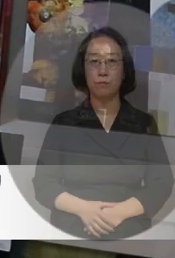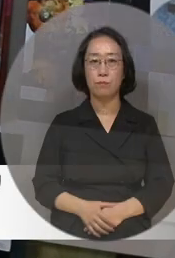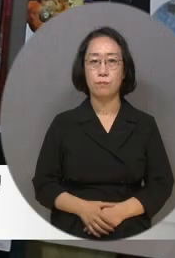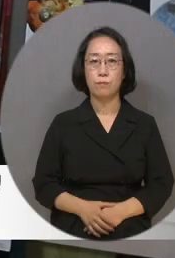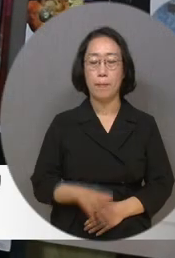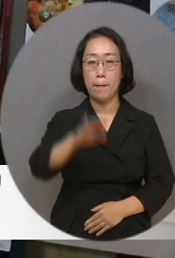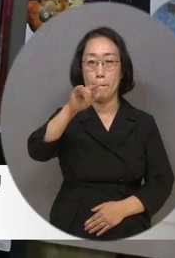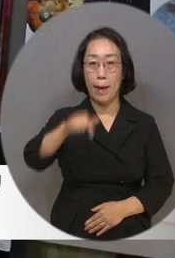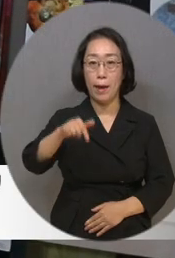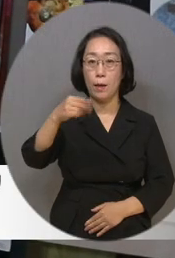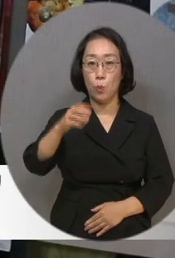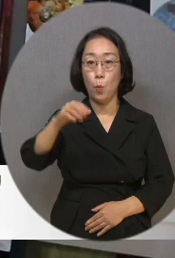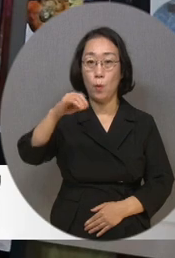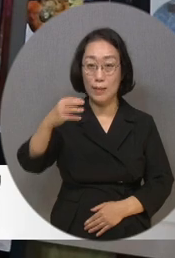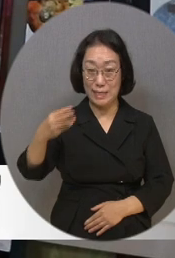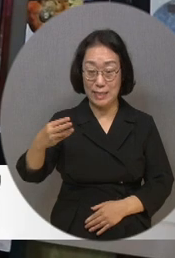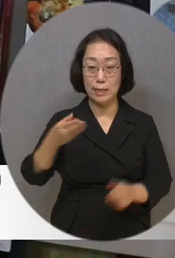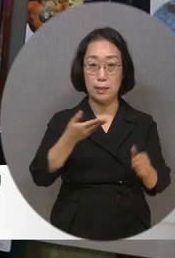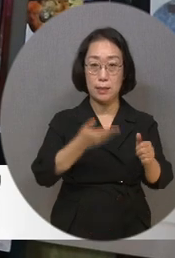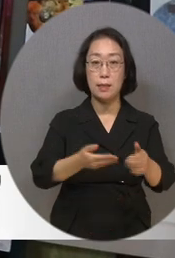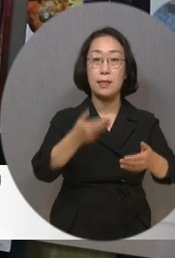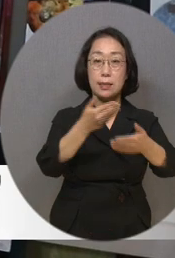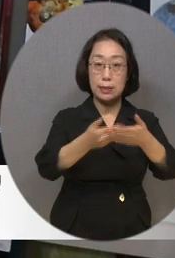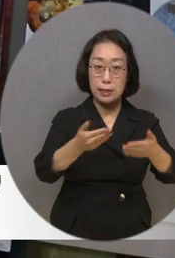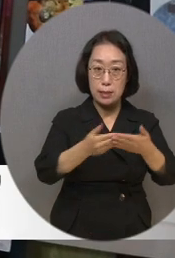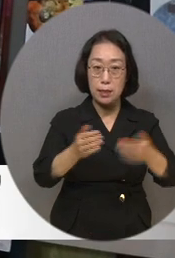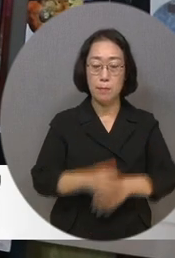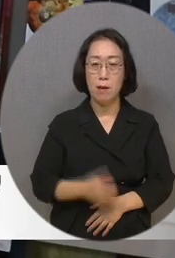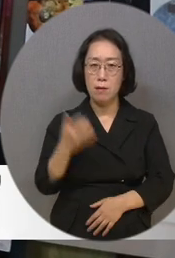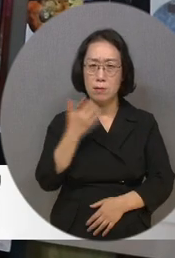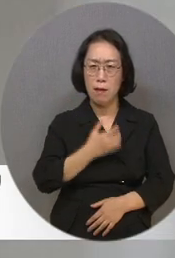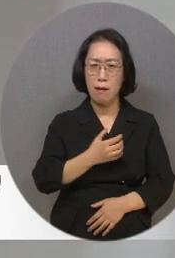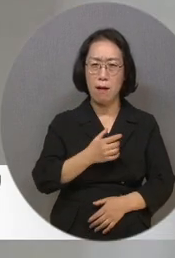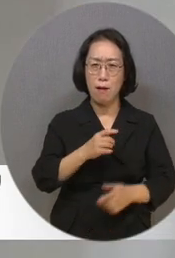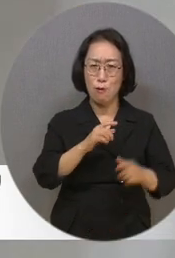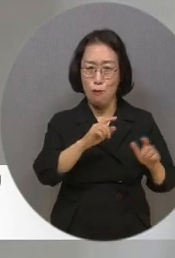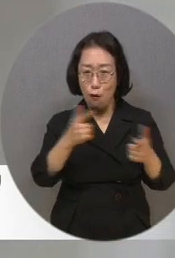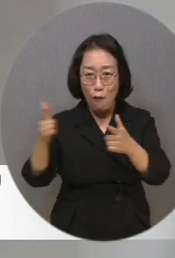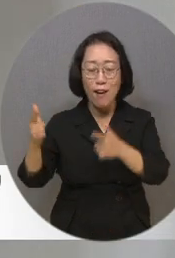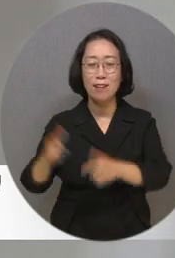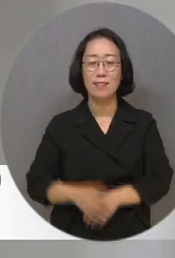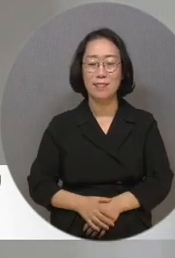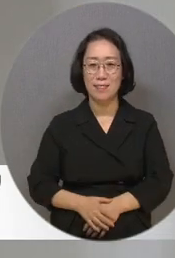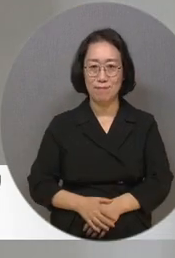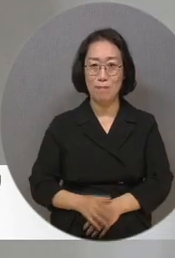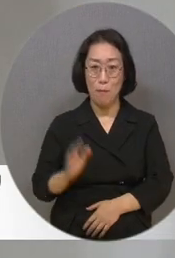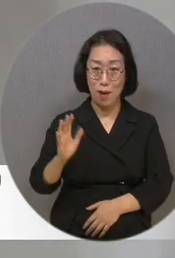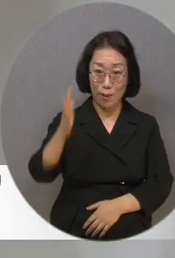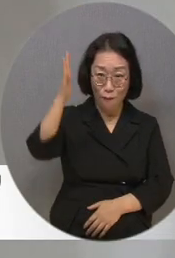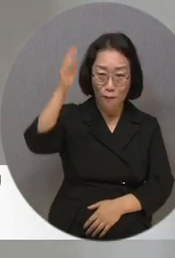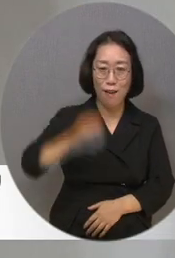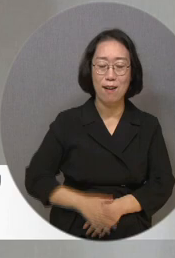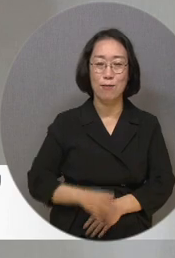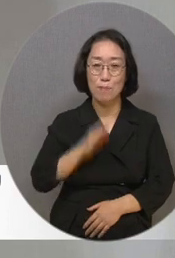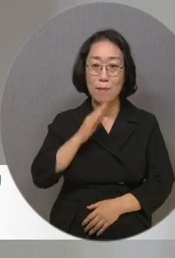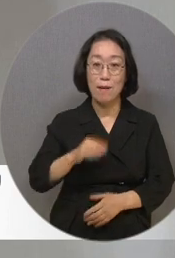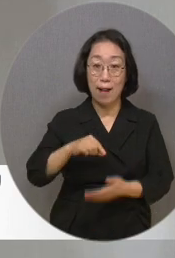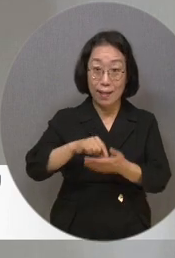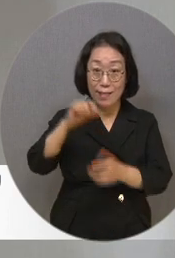백동철 화백의 작품은 고운 선들과 강렬한 면색의 향연으로 현실과 환상의 하모니를